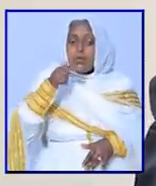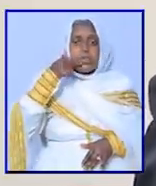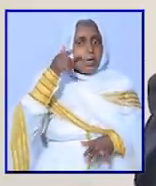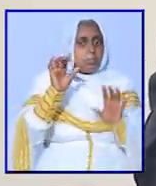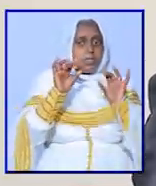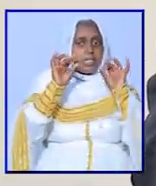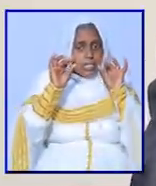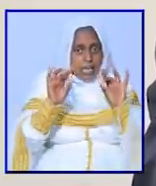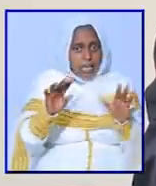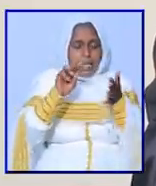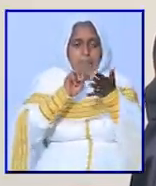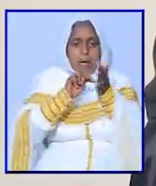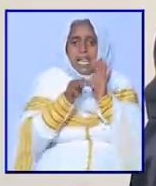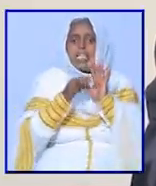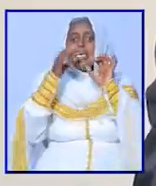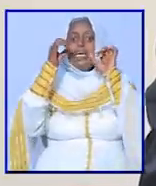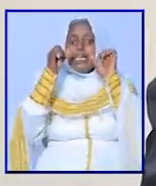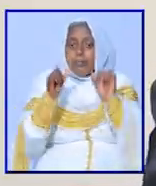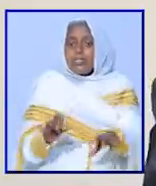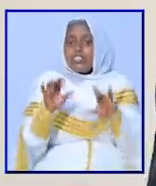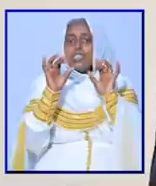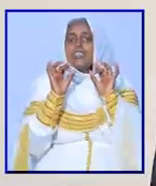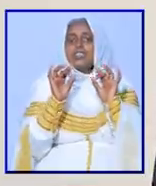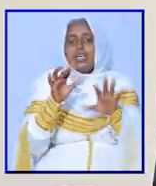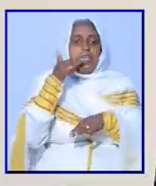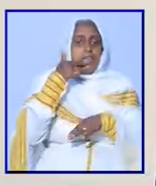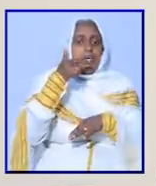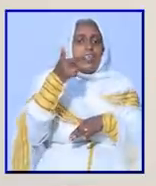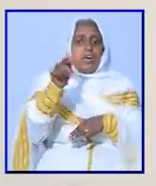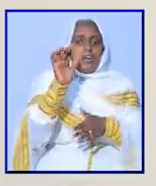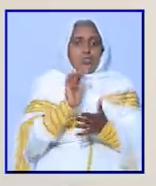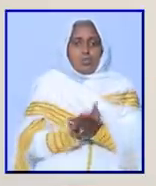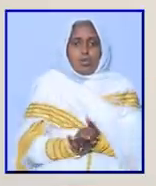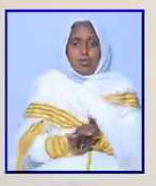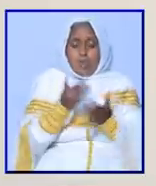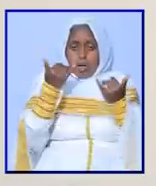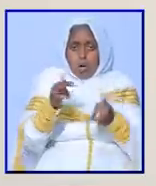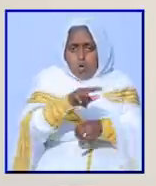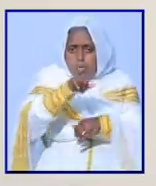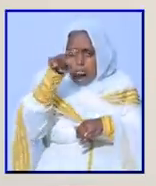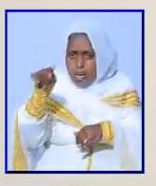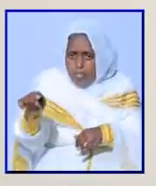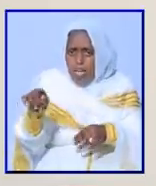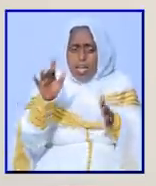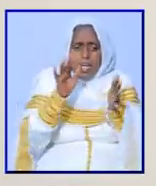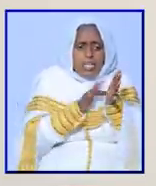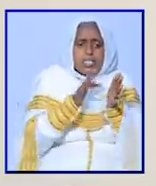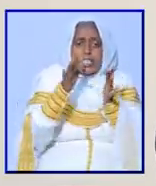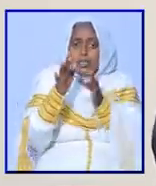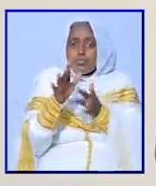ነው የሚል እንደሌለ ማለት የሚችል እንደሌለ እነግራችኋለሁ። አሁን እናንተ